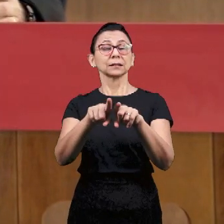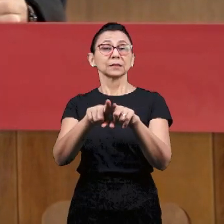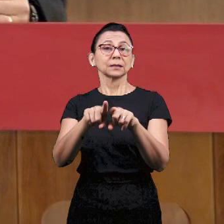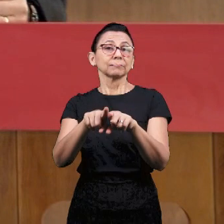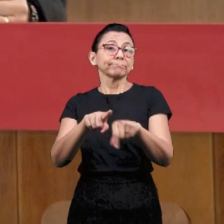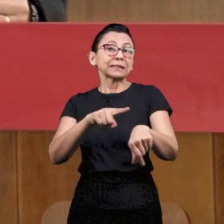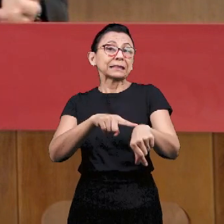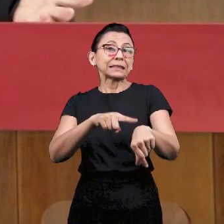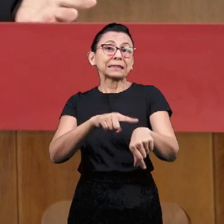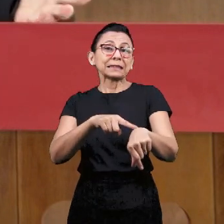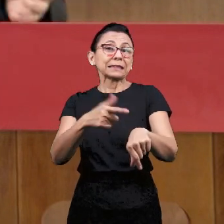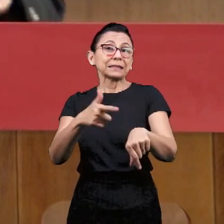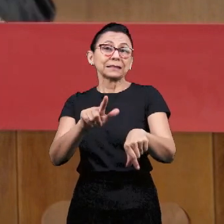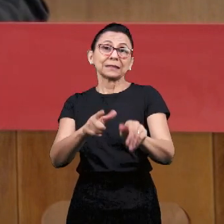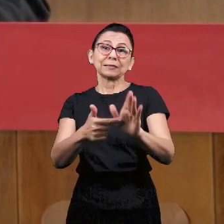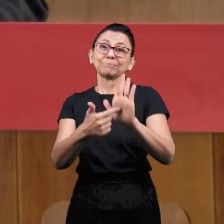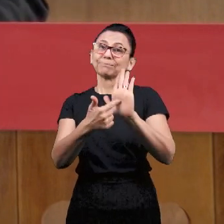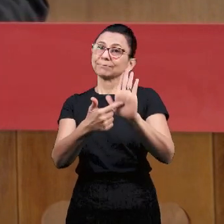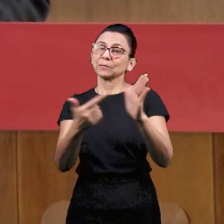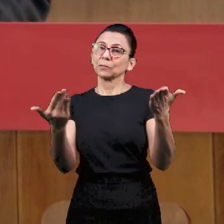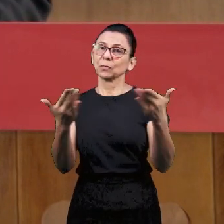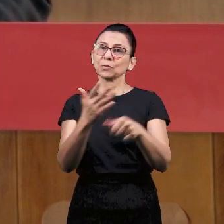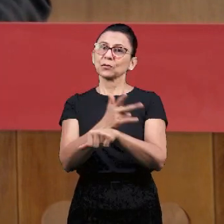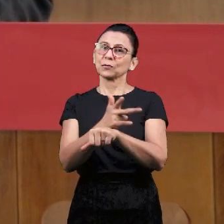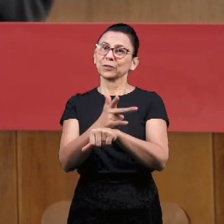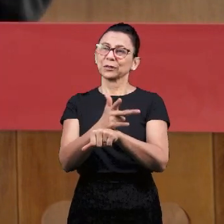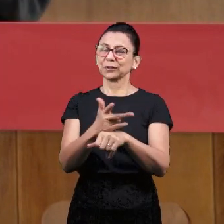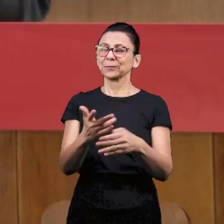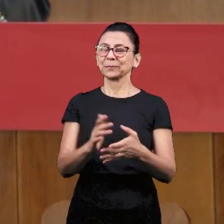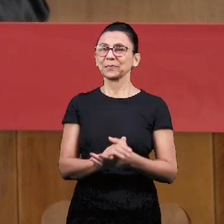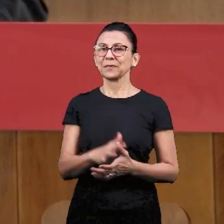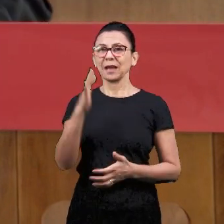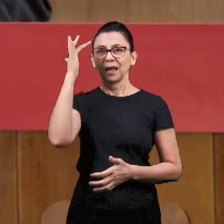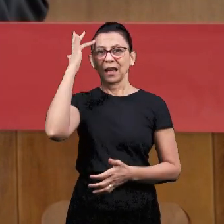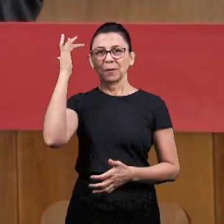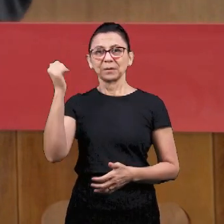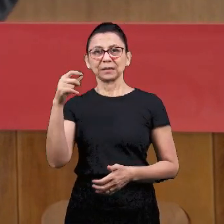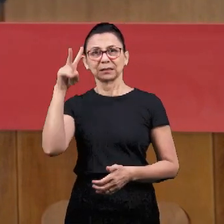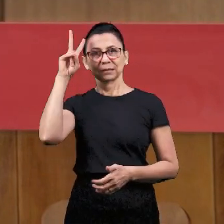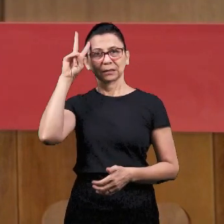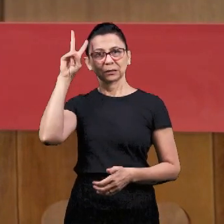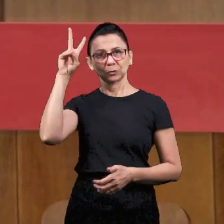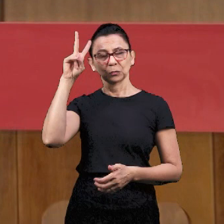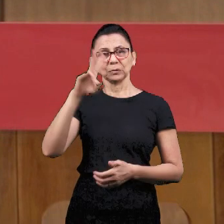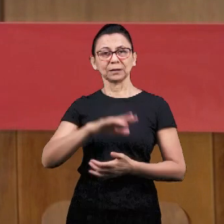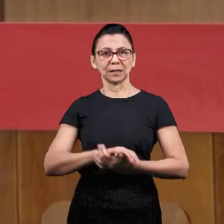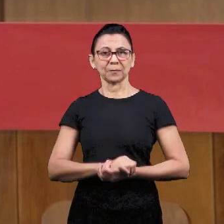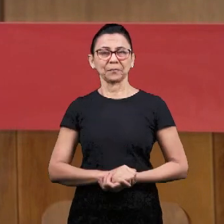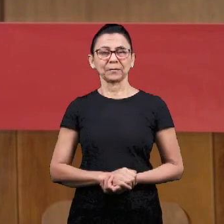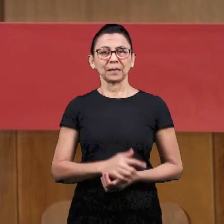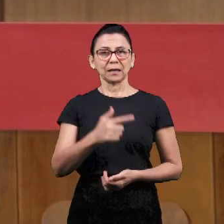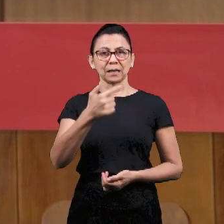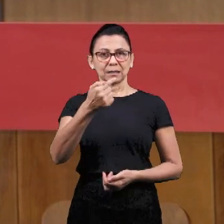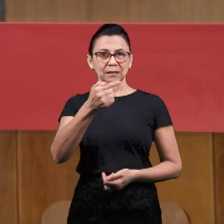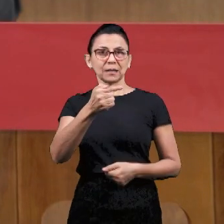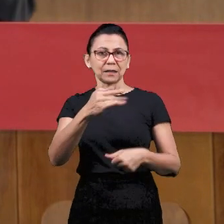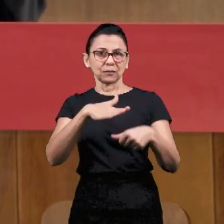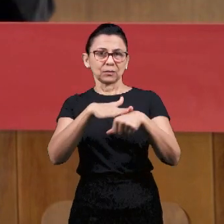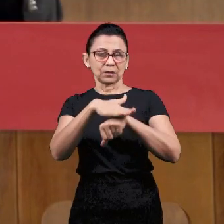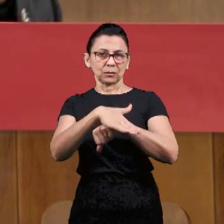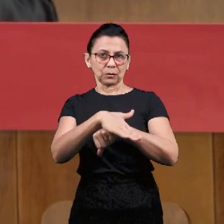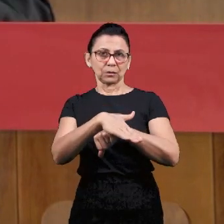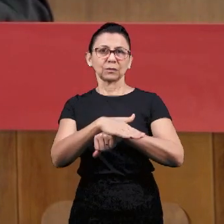pour présenter beaucoup de ces vidéos ici. Nous allons demain, dans la programmation de 19h30, par notre canal YouTube, nous